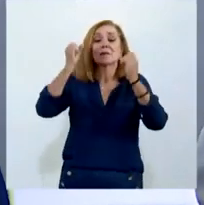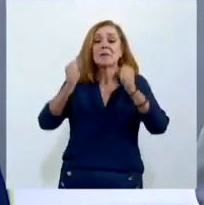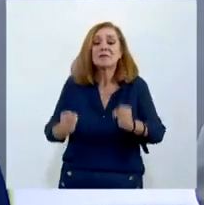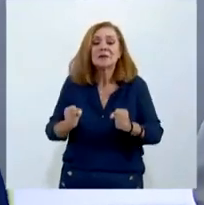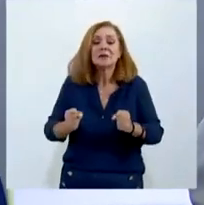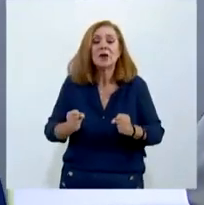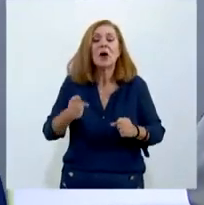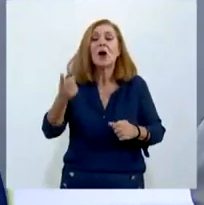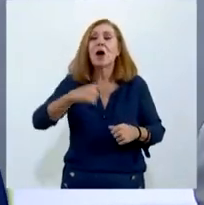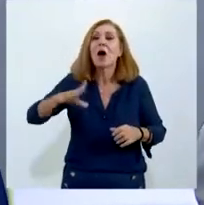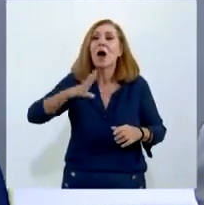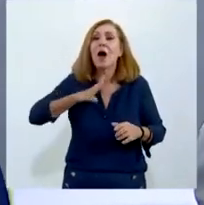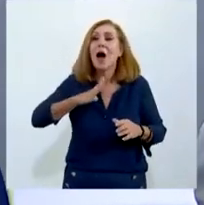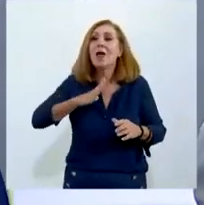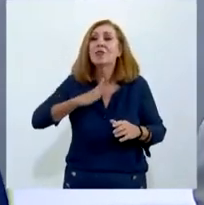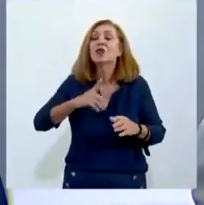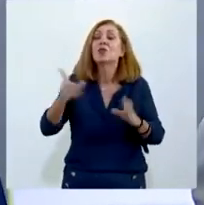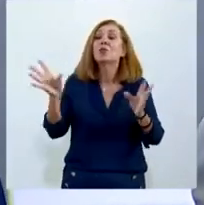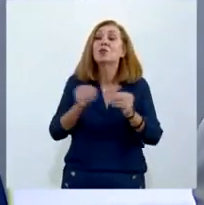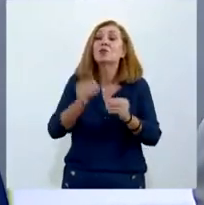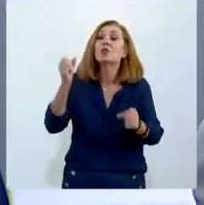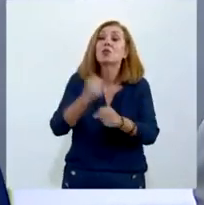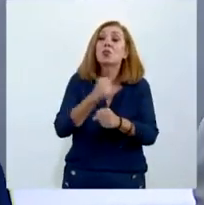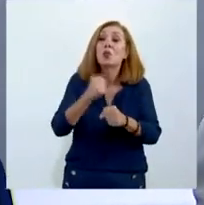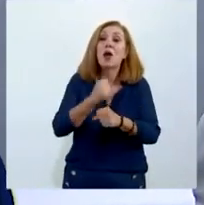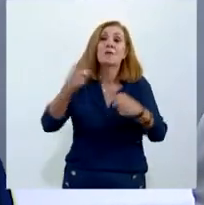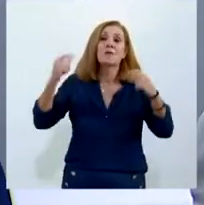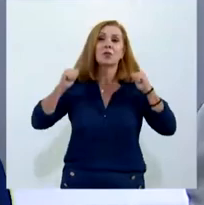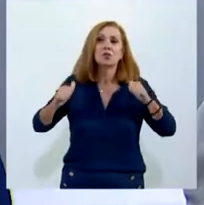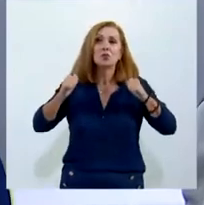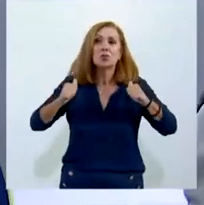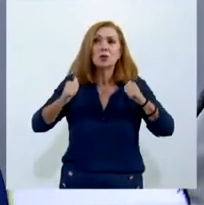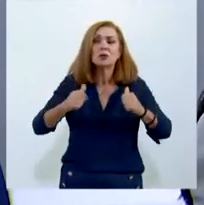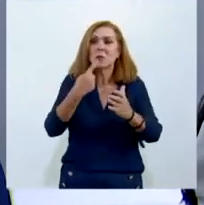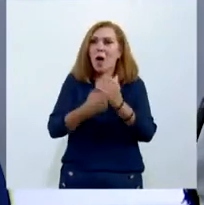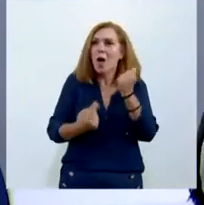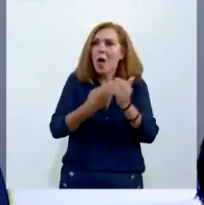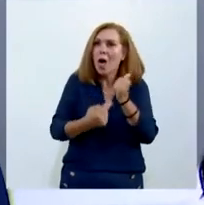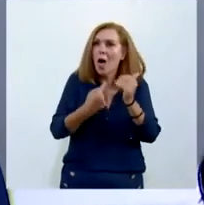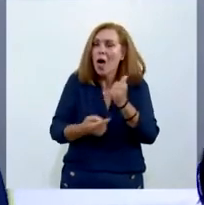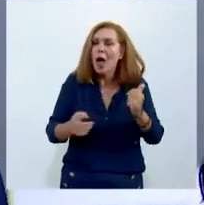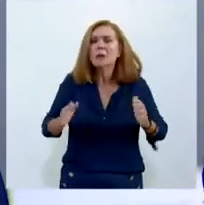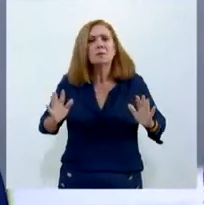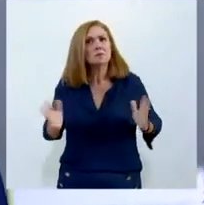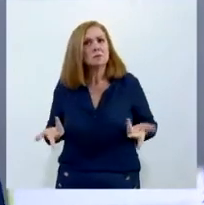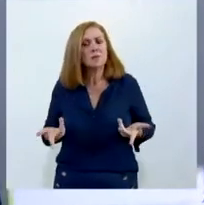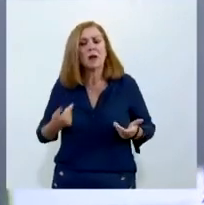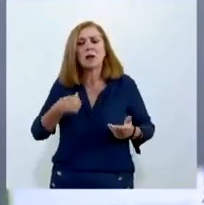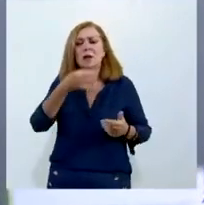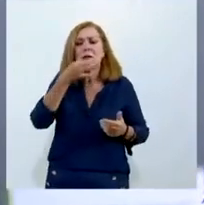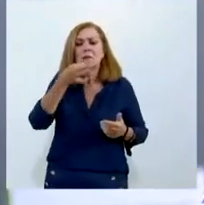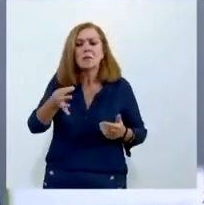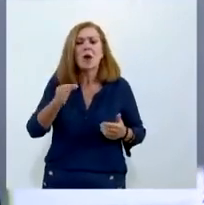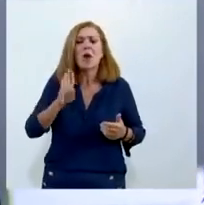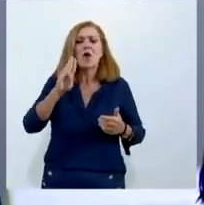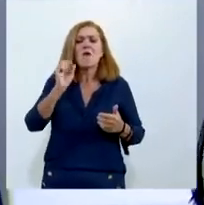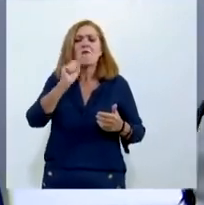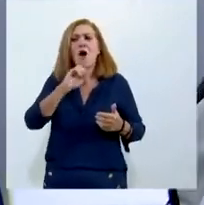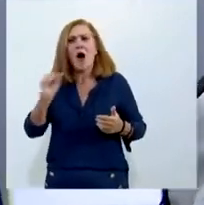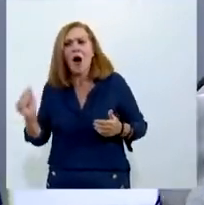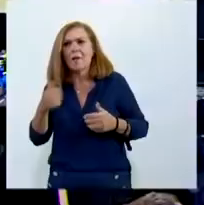έλλειψη ανθρώπινου δυναμικού στον τουρισμό? Εάν δεν σας απασχολώ πολύ το χρόνο, και ένα σχόλιο για τον ΒΟΑΚ, παρακαλώ πολύ.